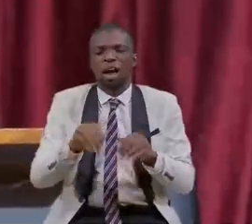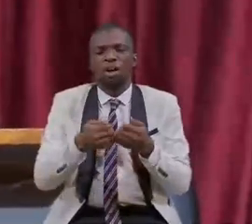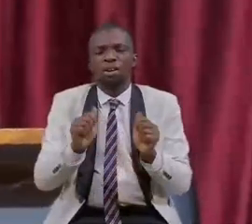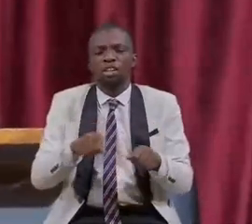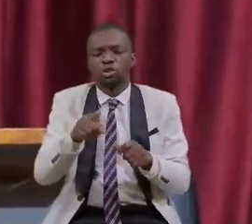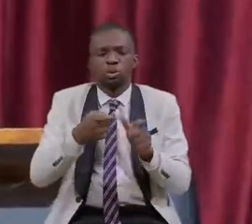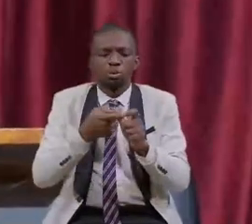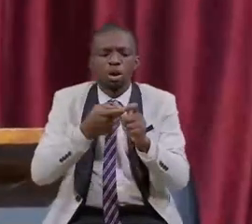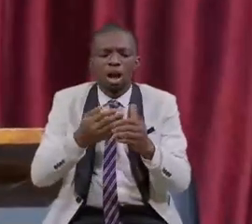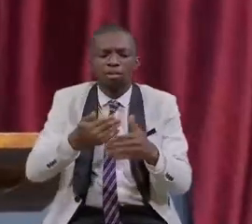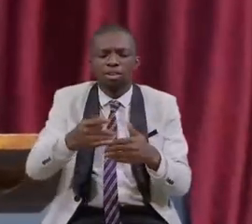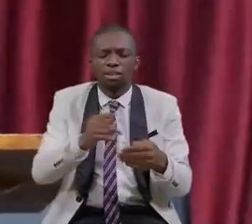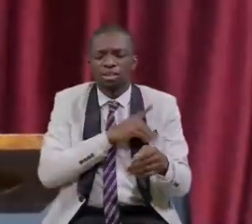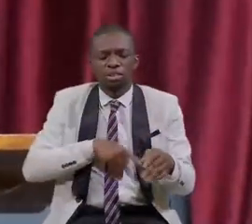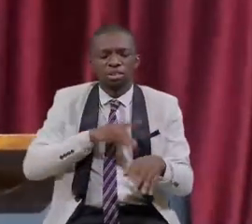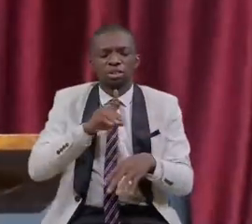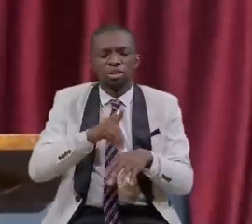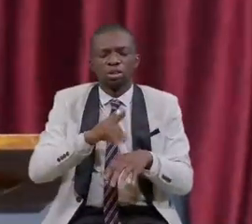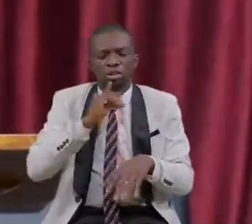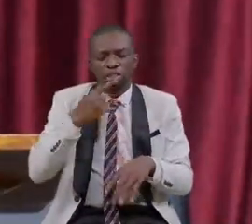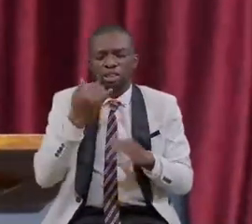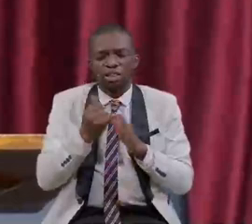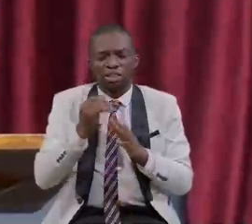Chercher le royaume de Dieu et sa justice.